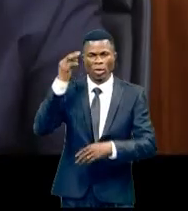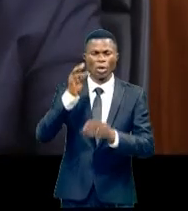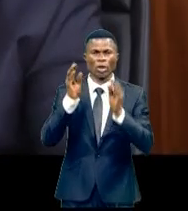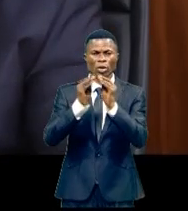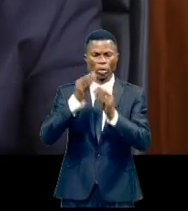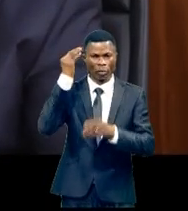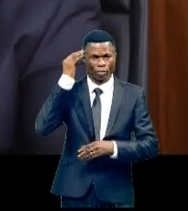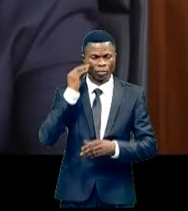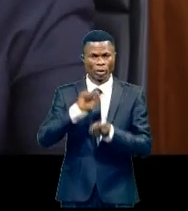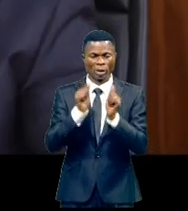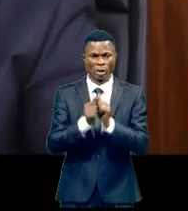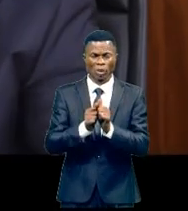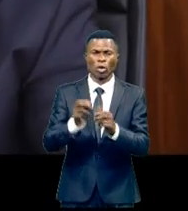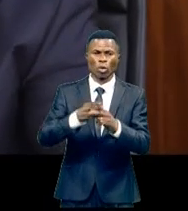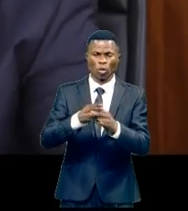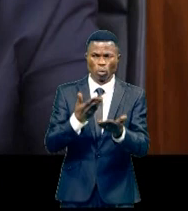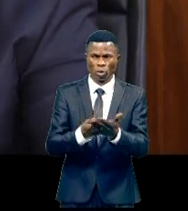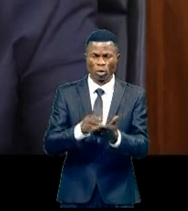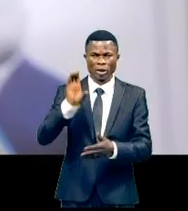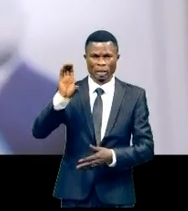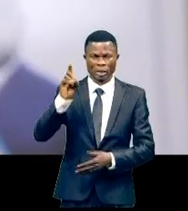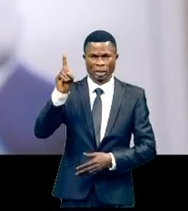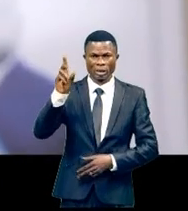cadre budgétaire à moyen terme CBMT